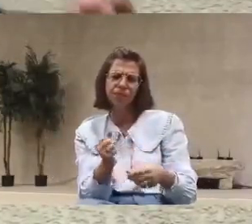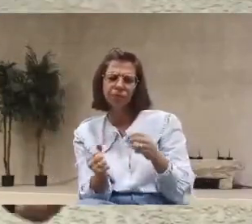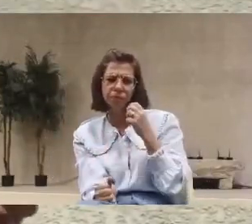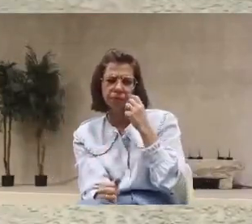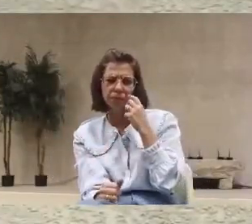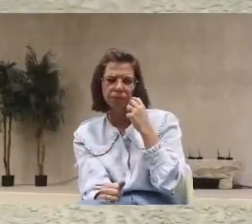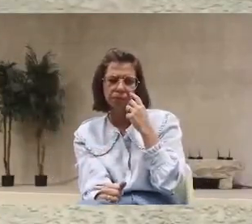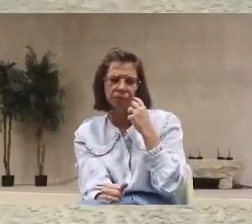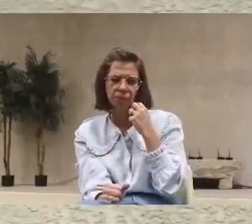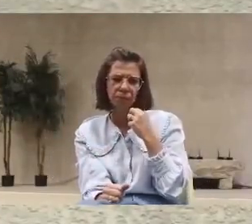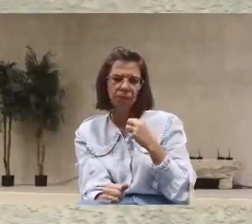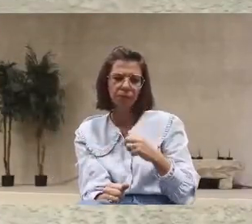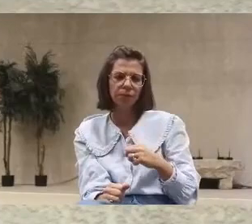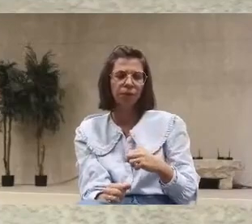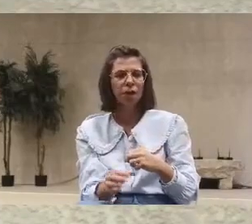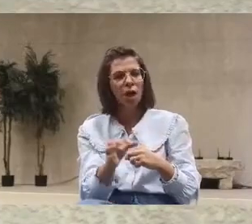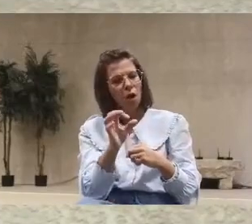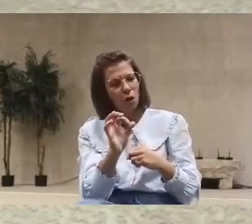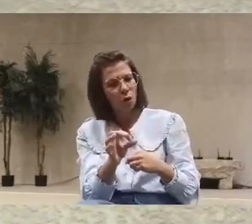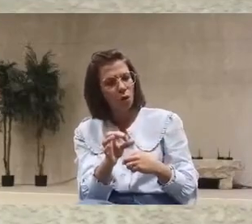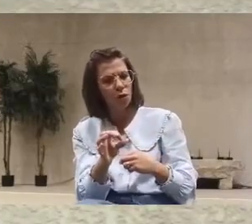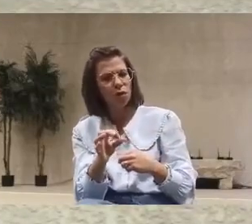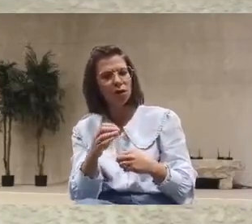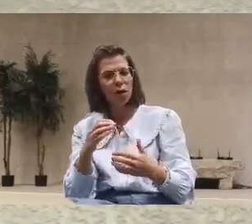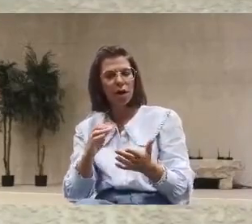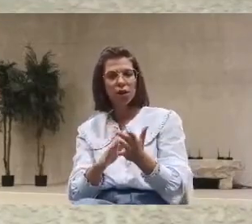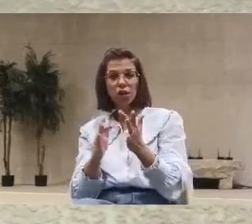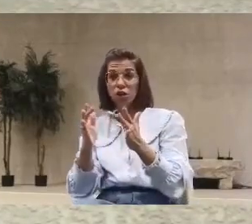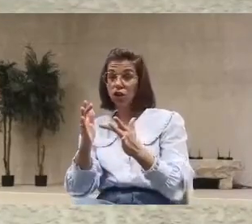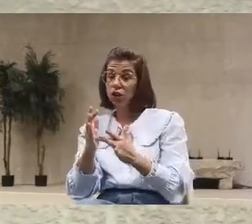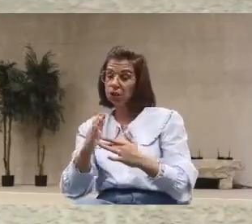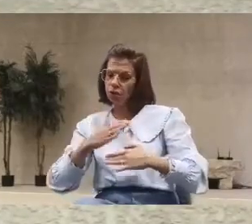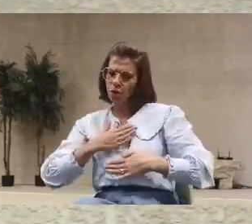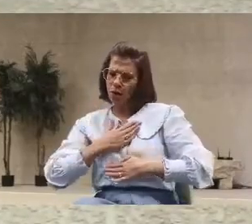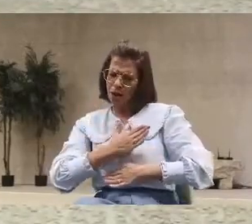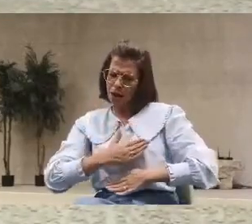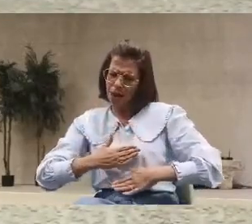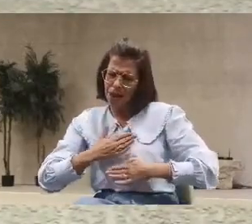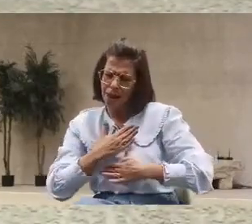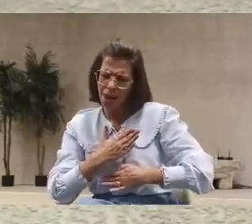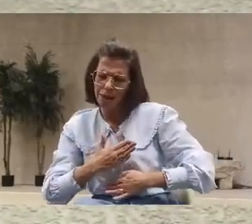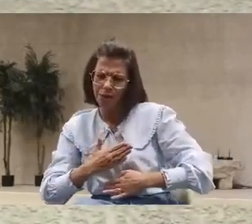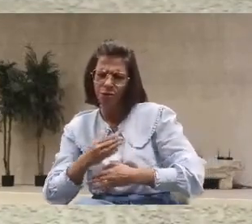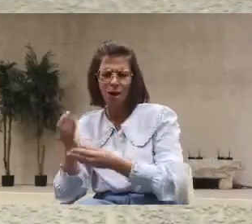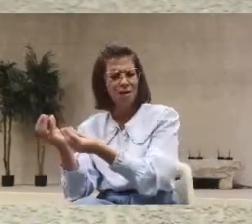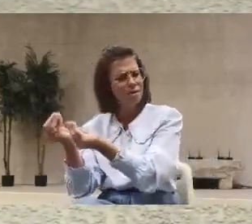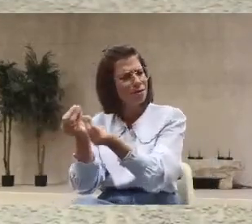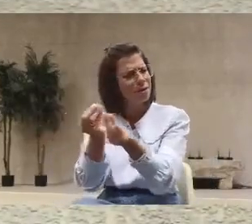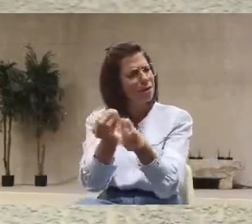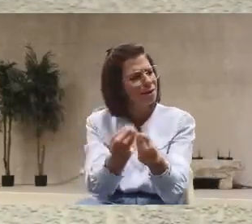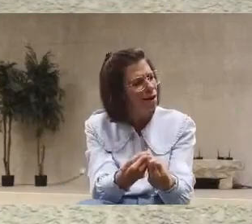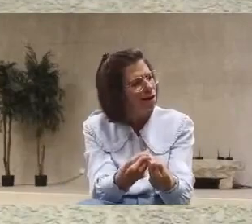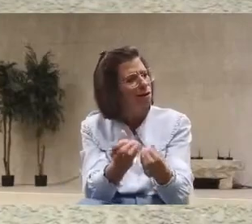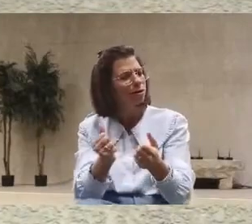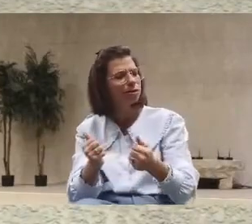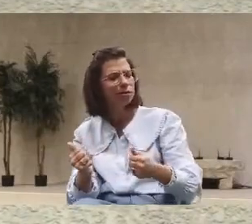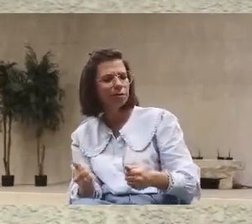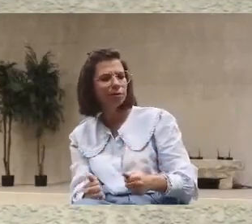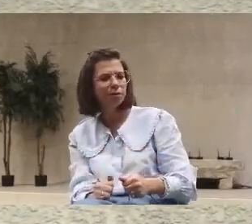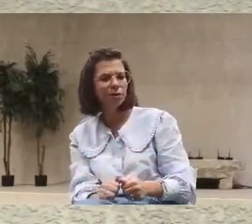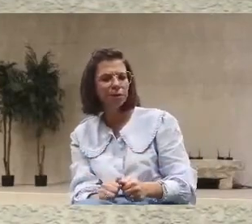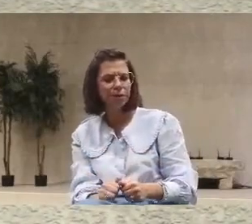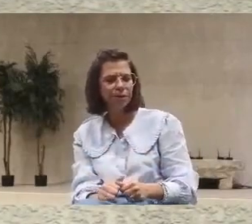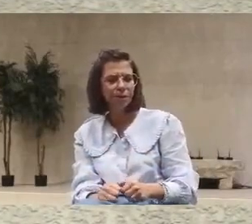joie un tel bonheur une telle liberté le royaume de Dieu pasteur